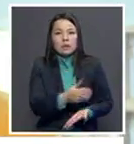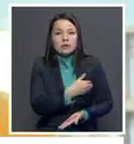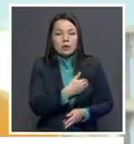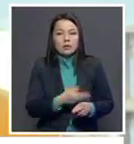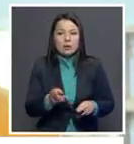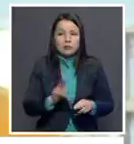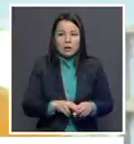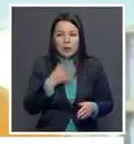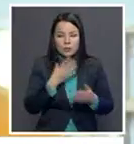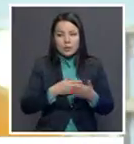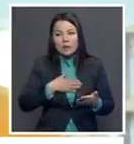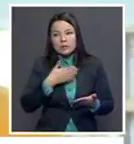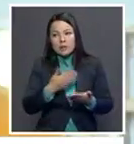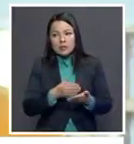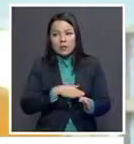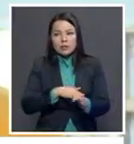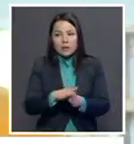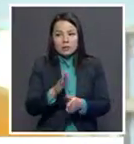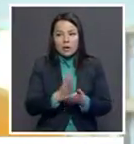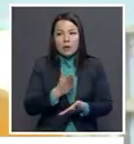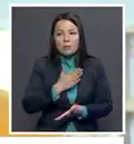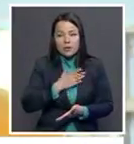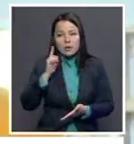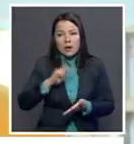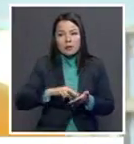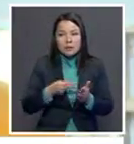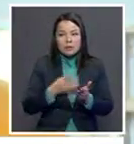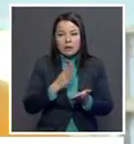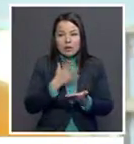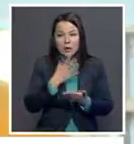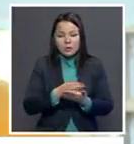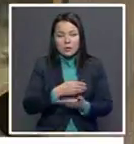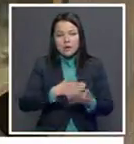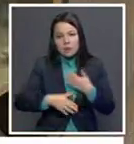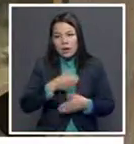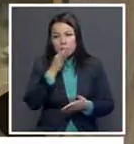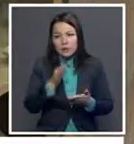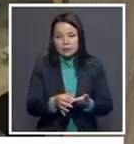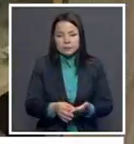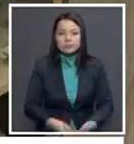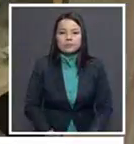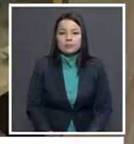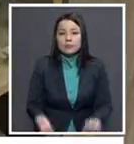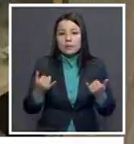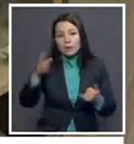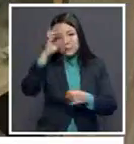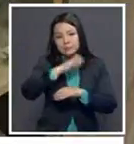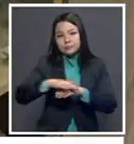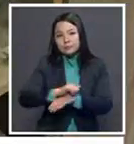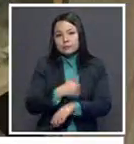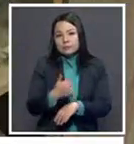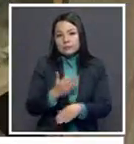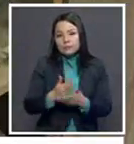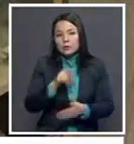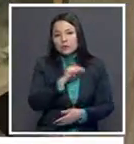Сондай деңгейге жеткізсек, біздің де арманымыз, ұстаздарымыздың да арманы сол деп ойлаймын. Міне, мемлекет басшысының елдің рухын